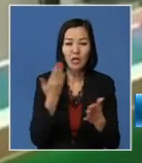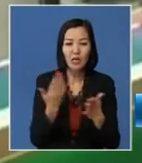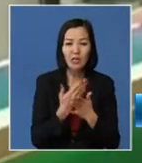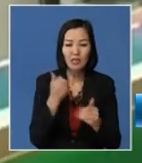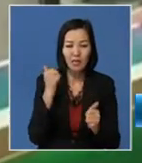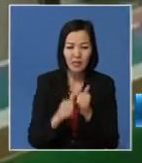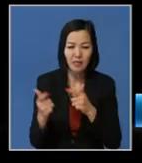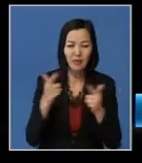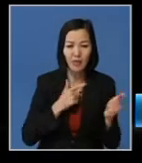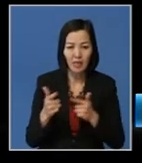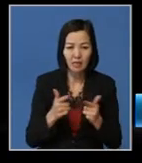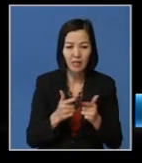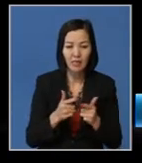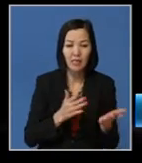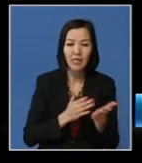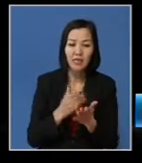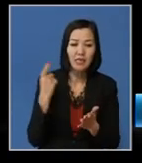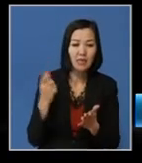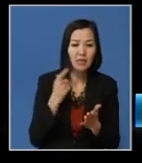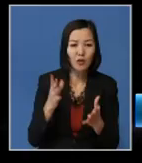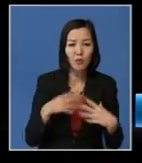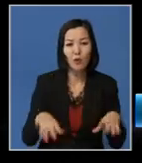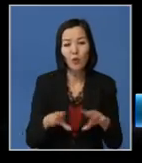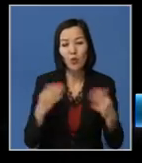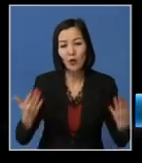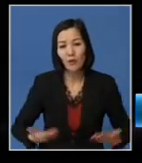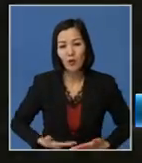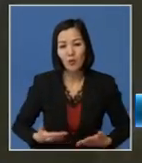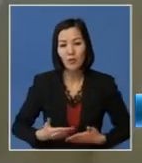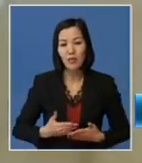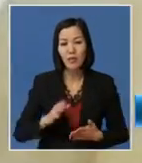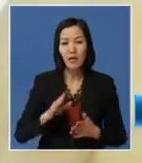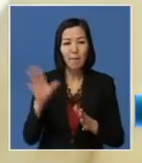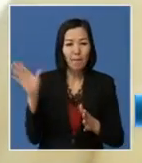беріп отырды. Саясат, экономика, қоғам, әлеумет. Қай тақырыпқа